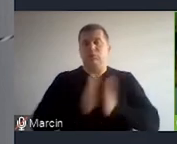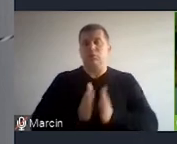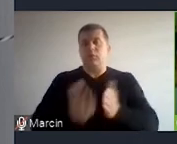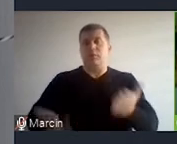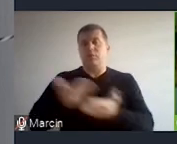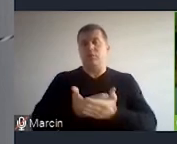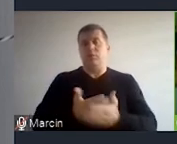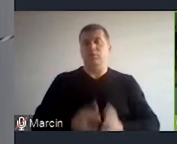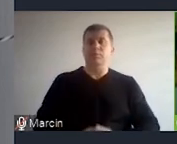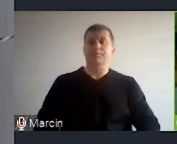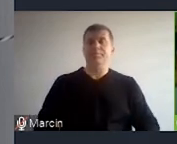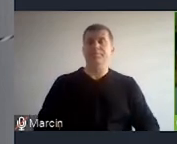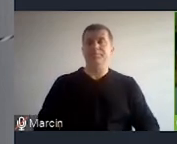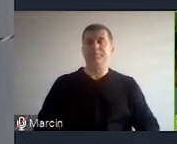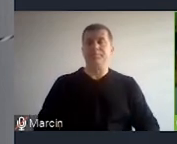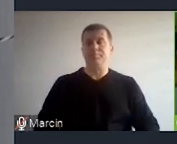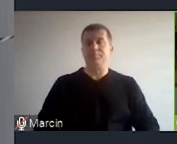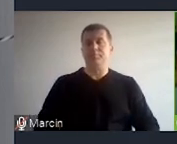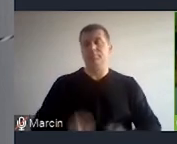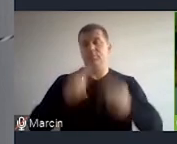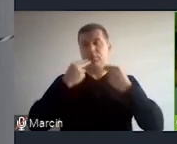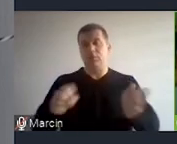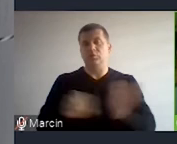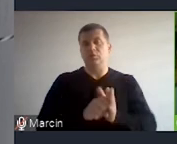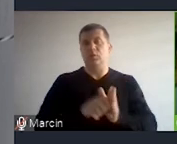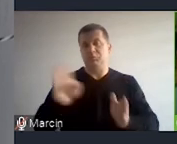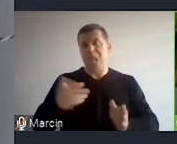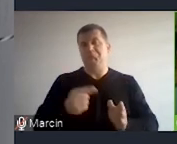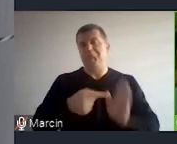wniosków. Drodzy, no to wracamy do wytycznych.